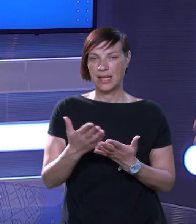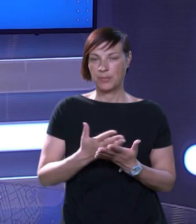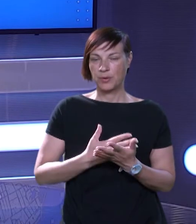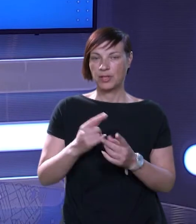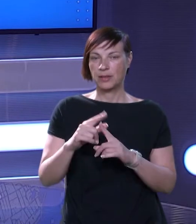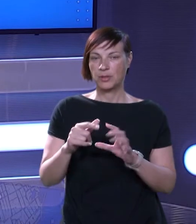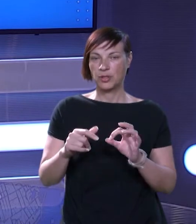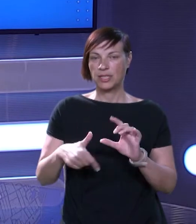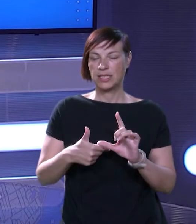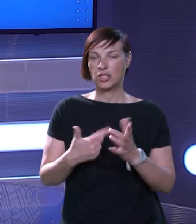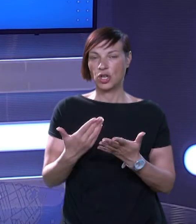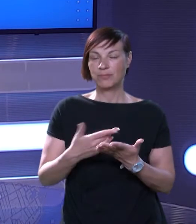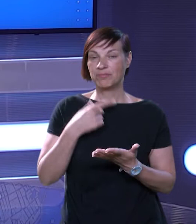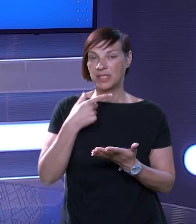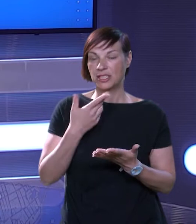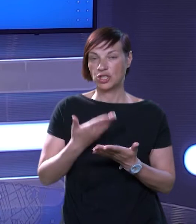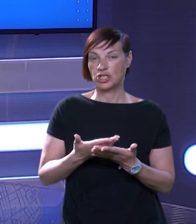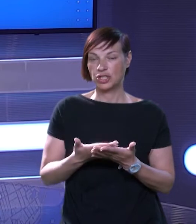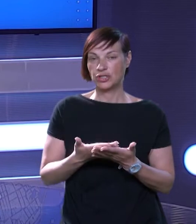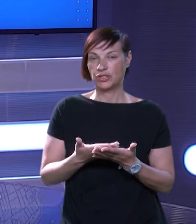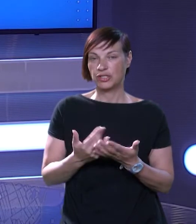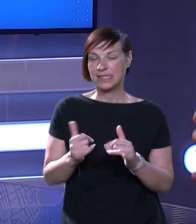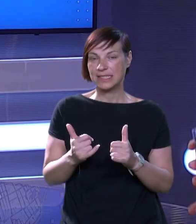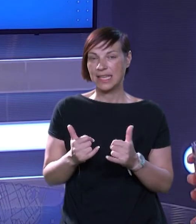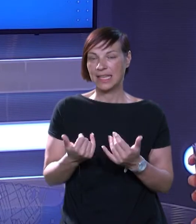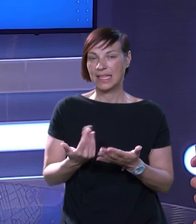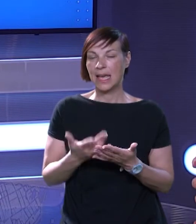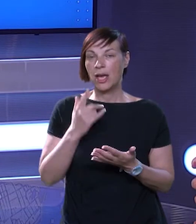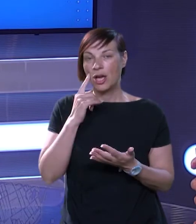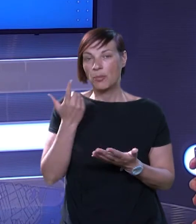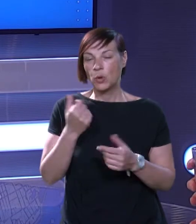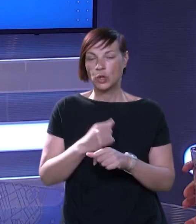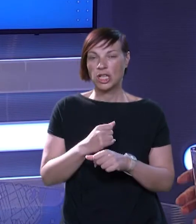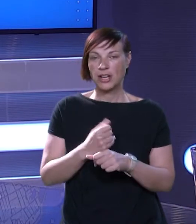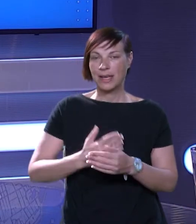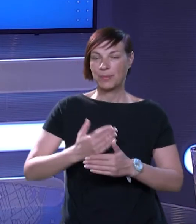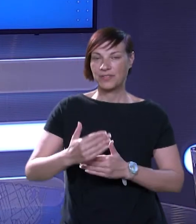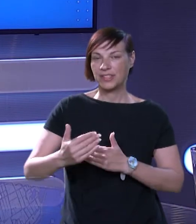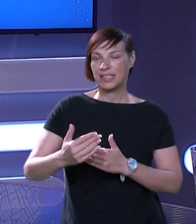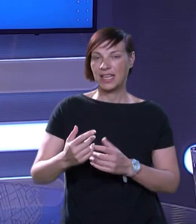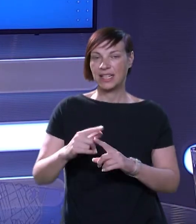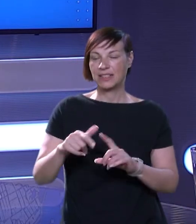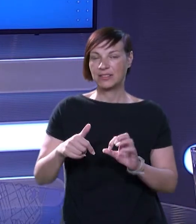program koji je Tolj predložio i to je ono, mislim, to se je nekako pokušalo napraviti dalje, ali Tolj, znaš sami